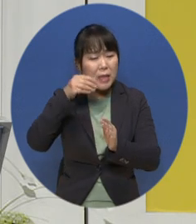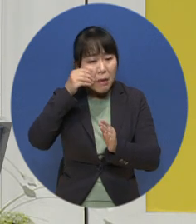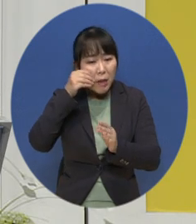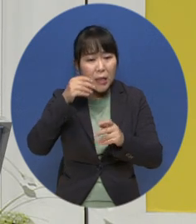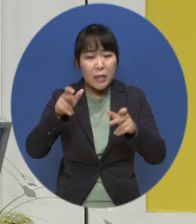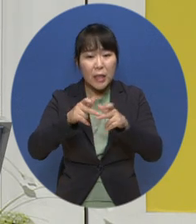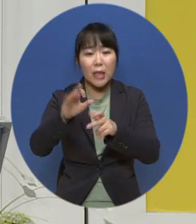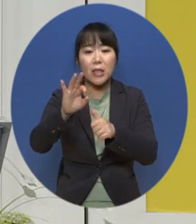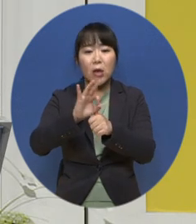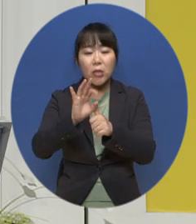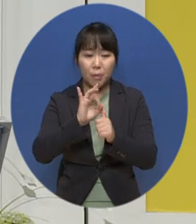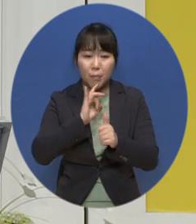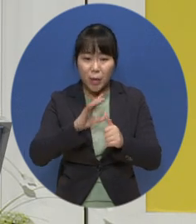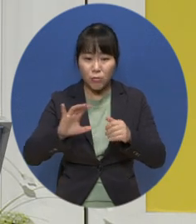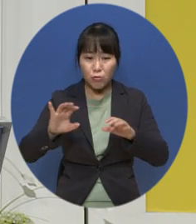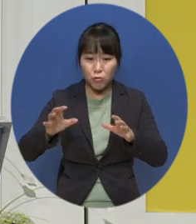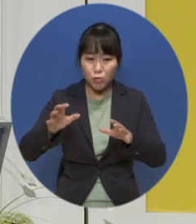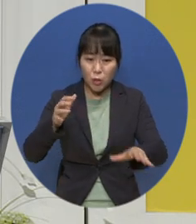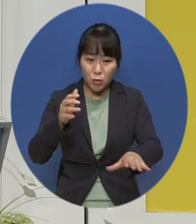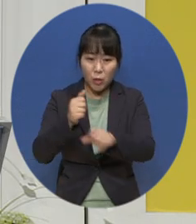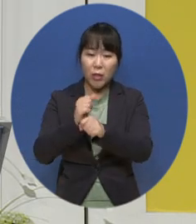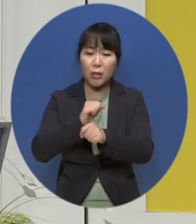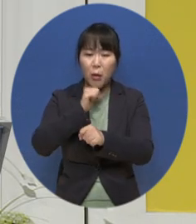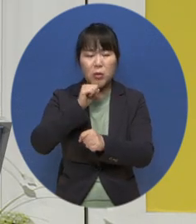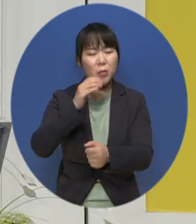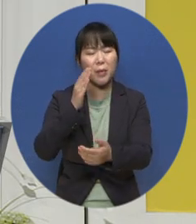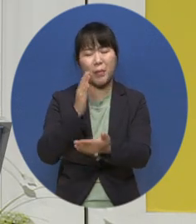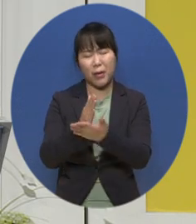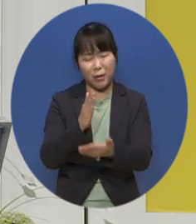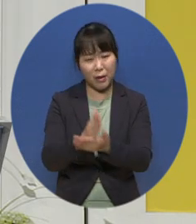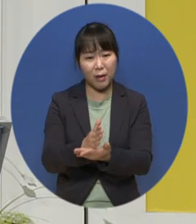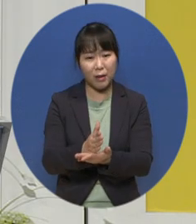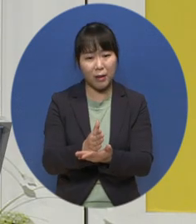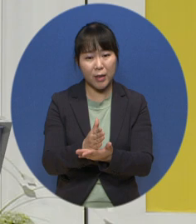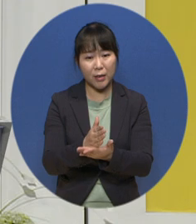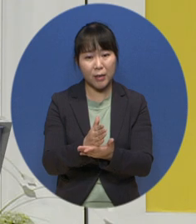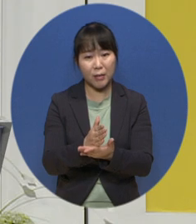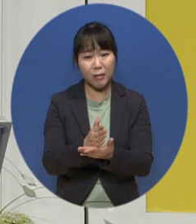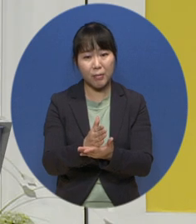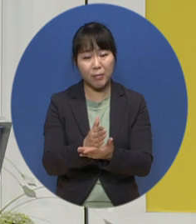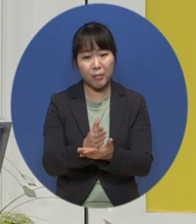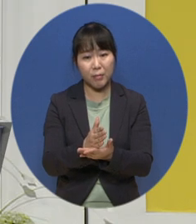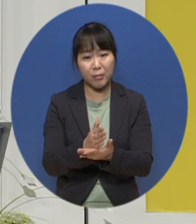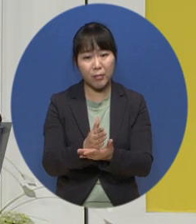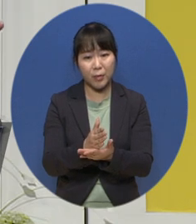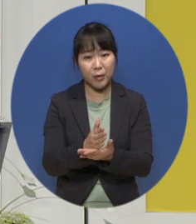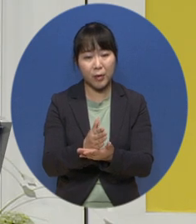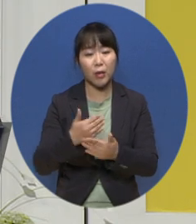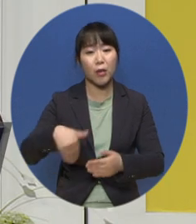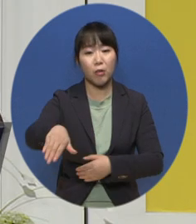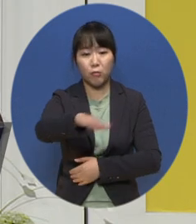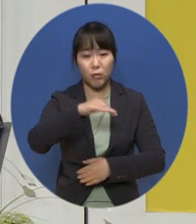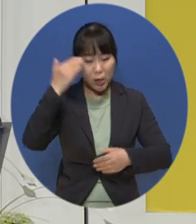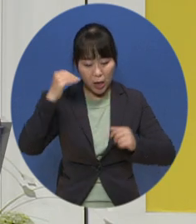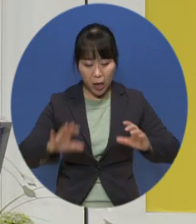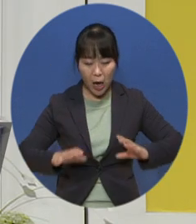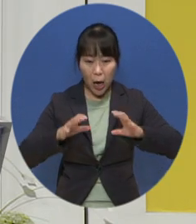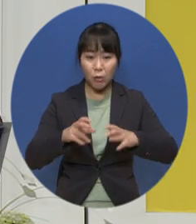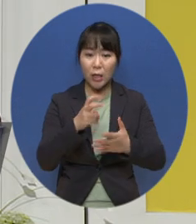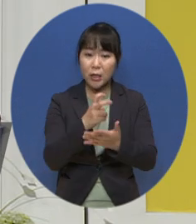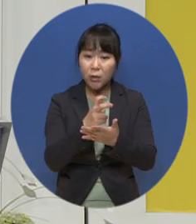연금 만큼은 국가에 소속된 거지로 좀 만들지 마라 그럼 우리나라 제도가